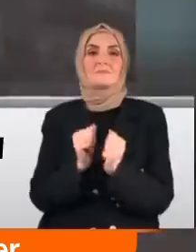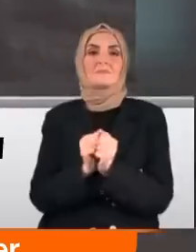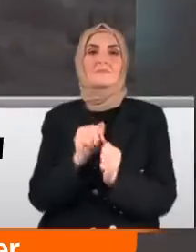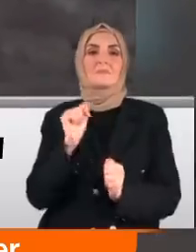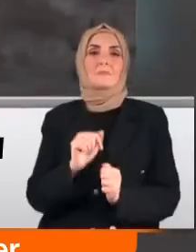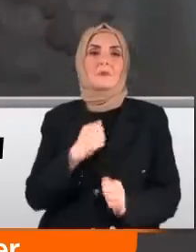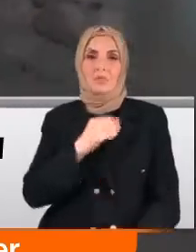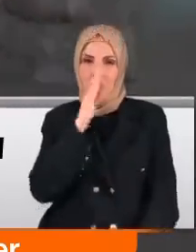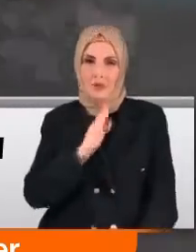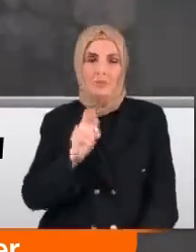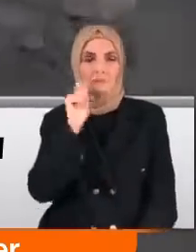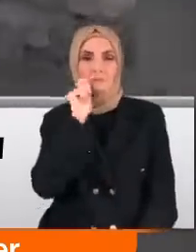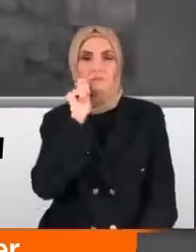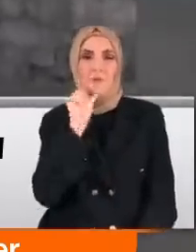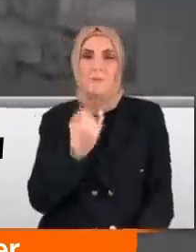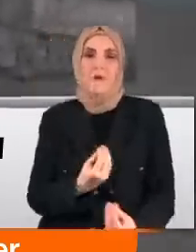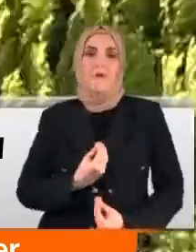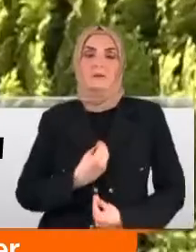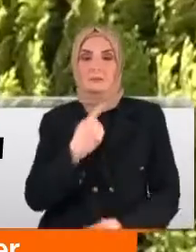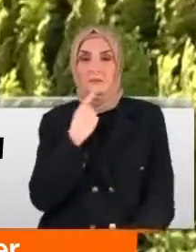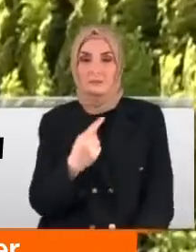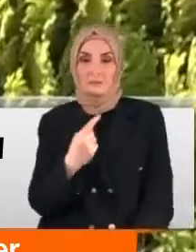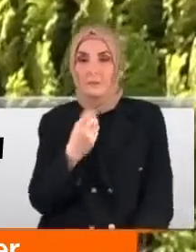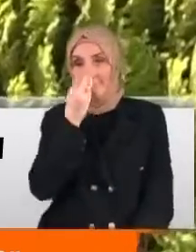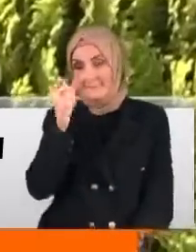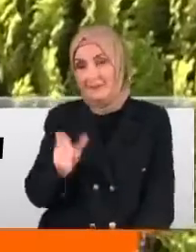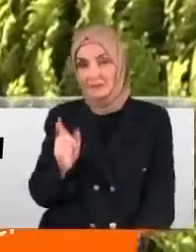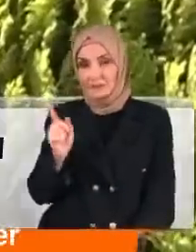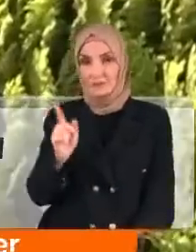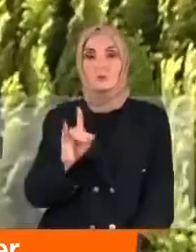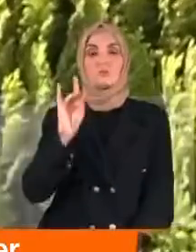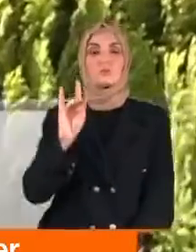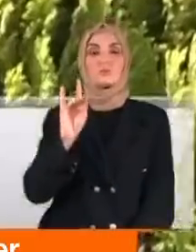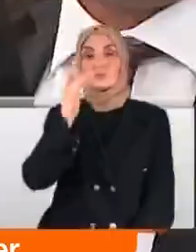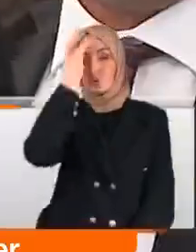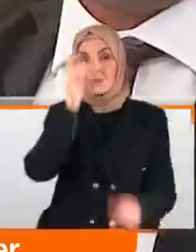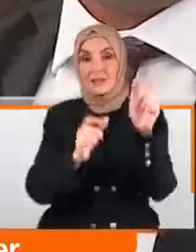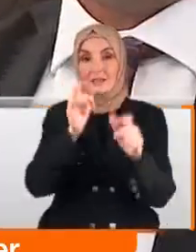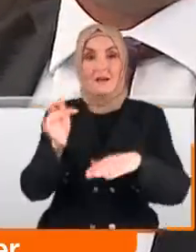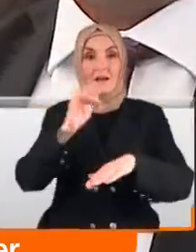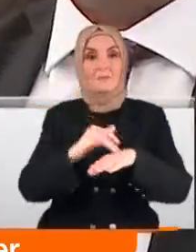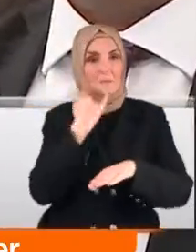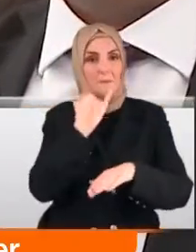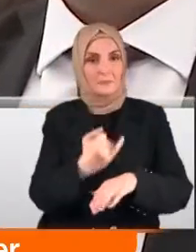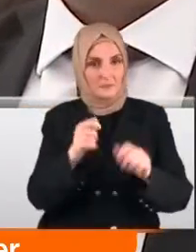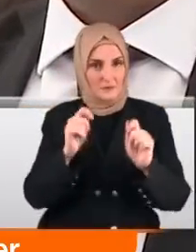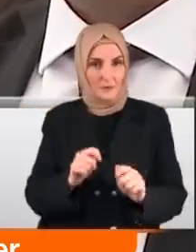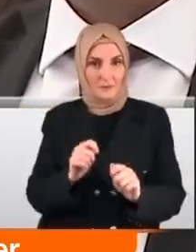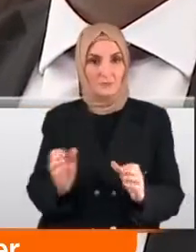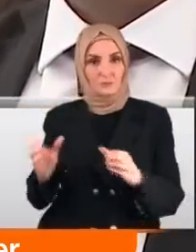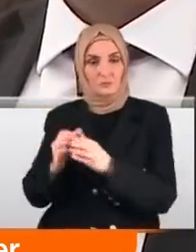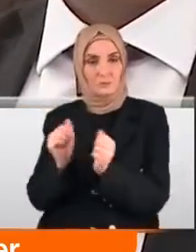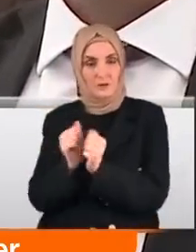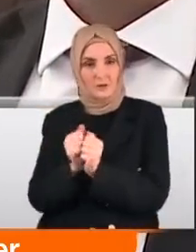emanettir. MHP Genel Başkanı Devlet Bahçeli, Ülkücü Şehitler Anıtı'nı ziyaret etti teşkilatıyla. Gün gelmiş vatan sağ olsun